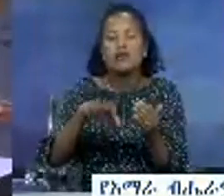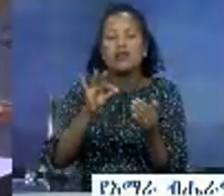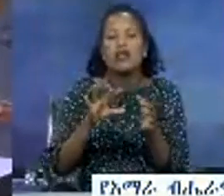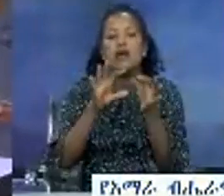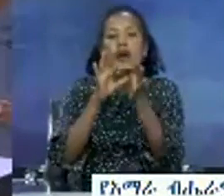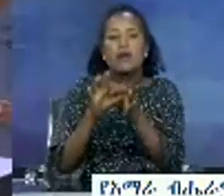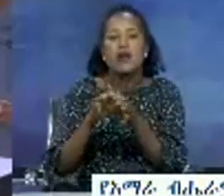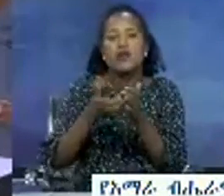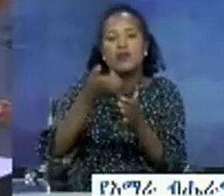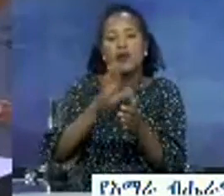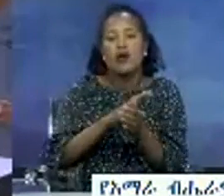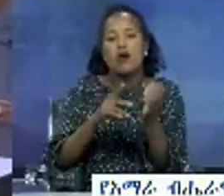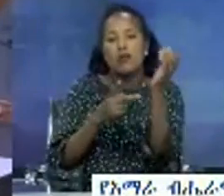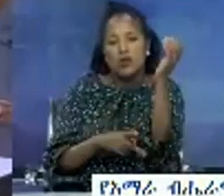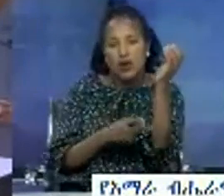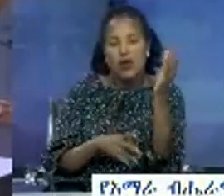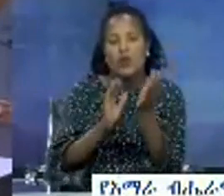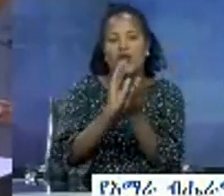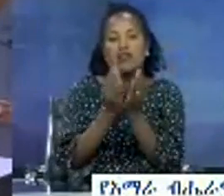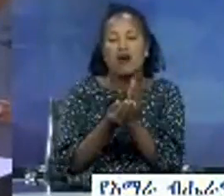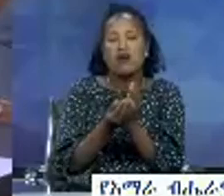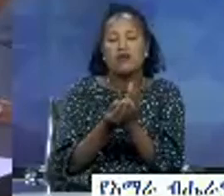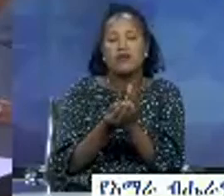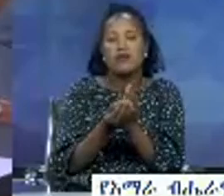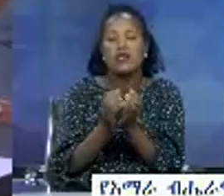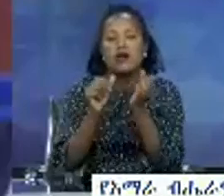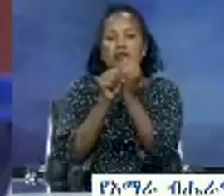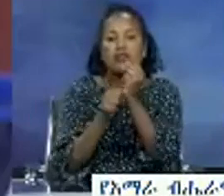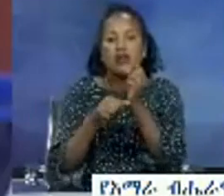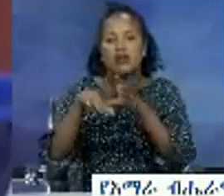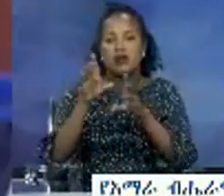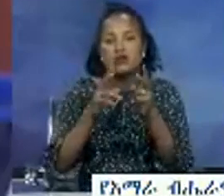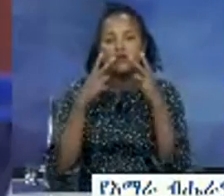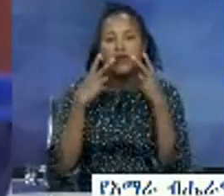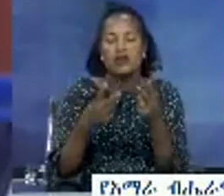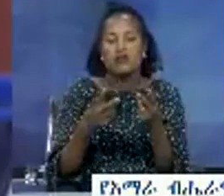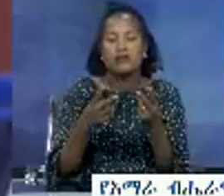ማህበራዊ፣ ኢኮኖሚያዊና ፖለቲካዊ ሁኔታ መሰረት አድርገን ስንመለከተው